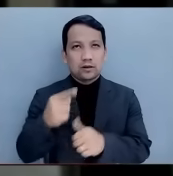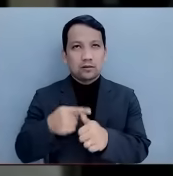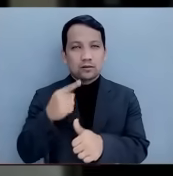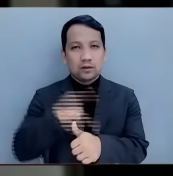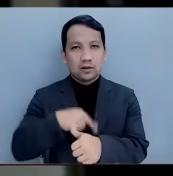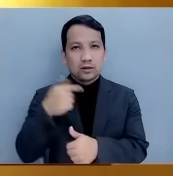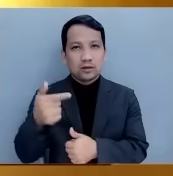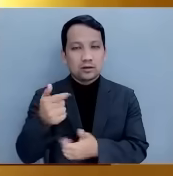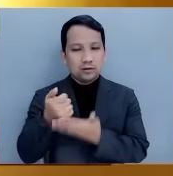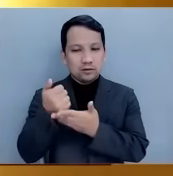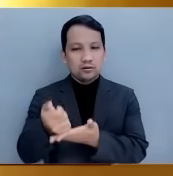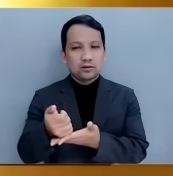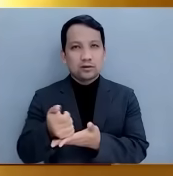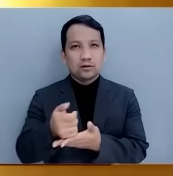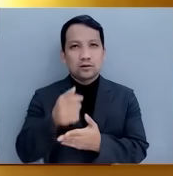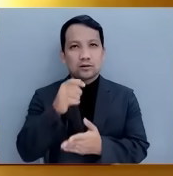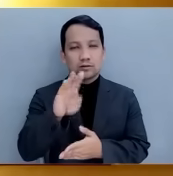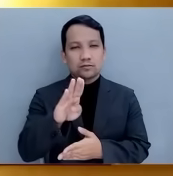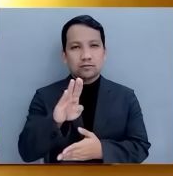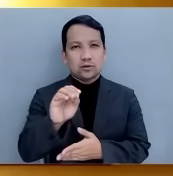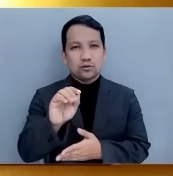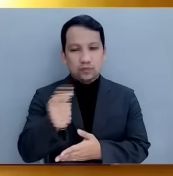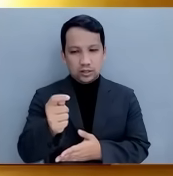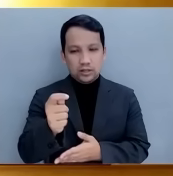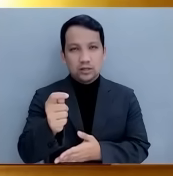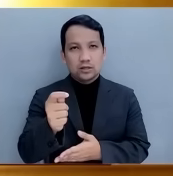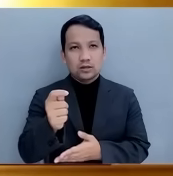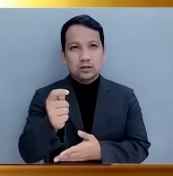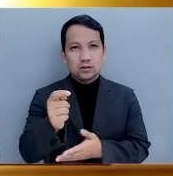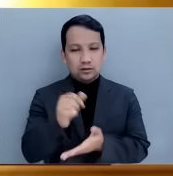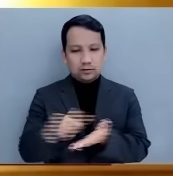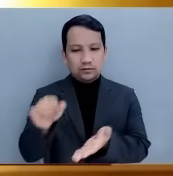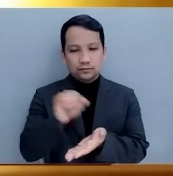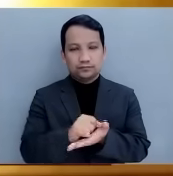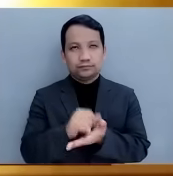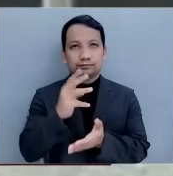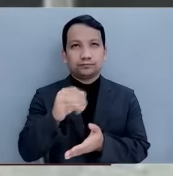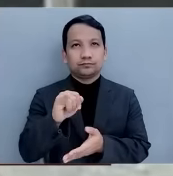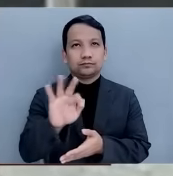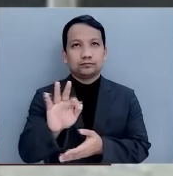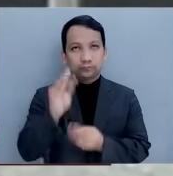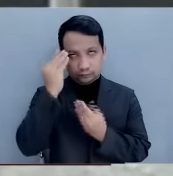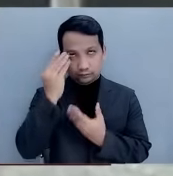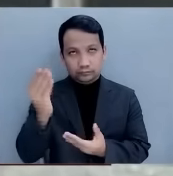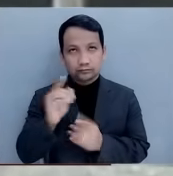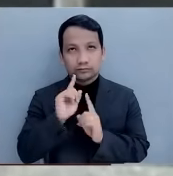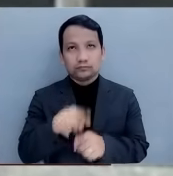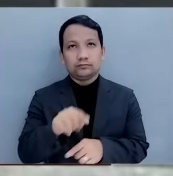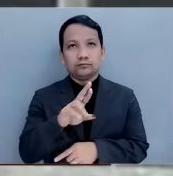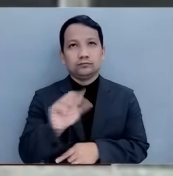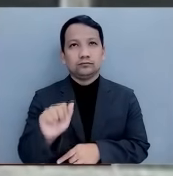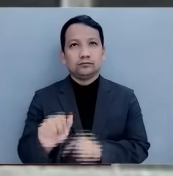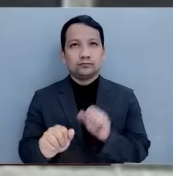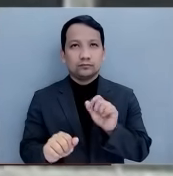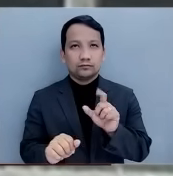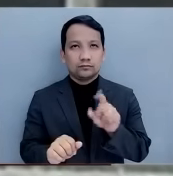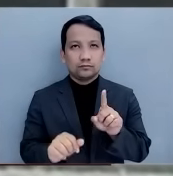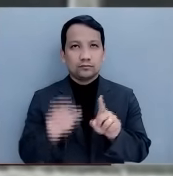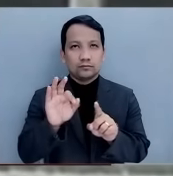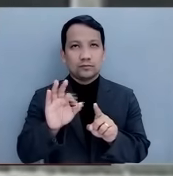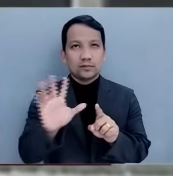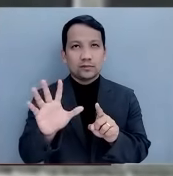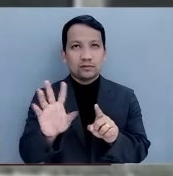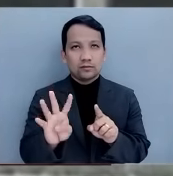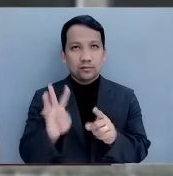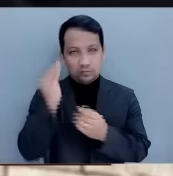sa tulong ng Bureau of the Treasury. Ang pag-invest ng Land Bank sa MIF ay alinsunod sa Republic Act No. 11-954